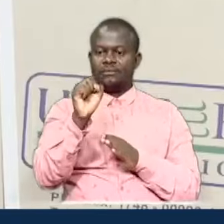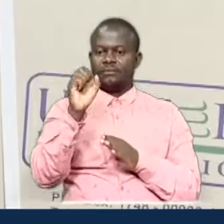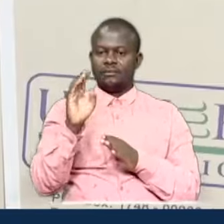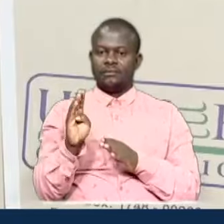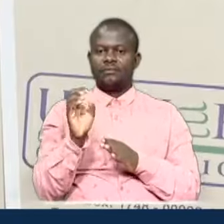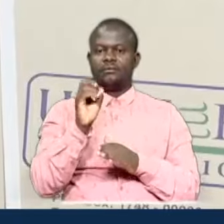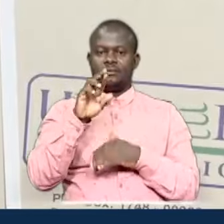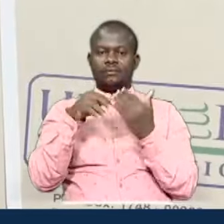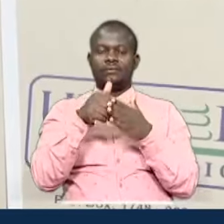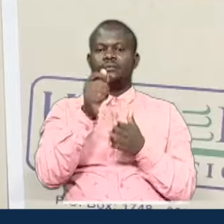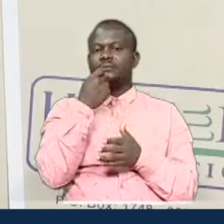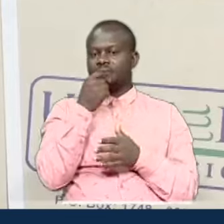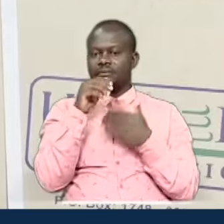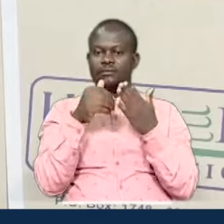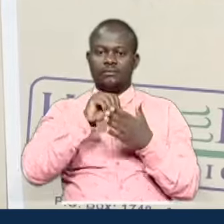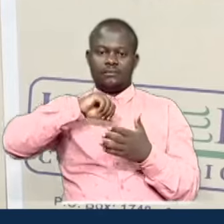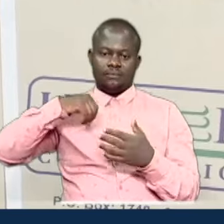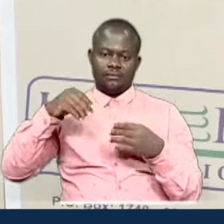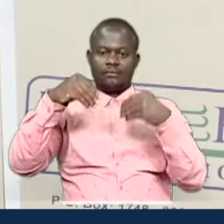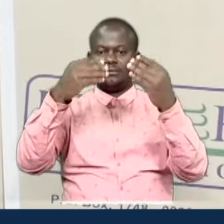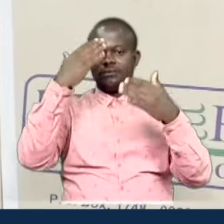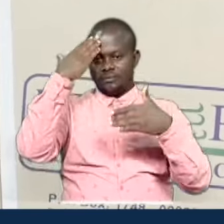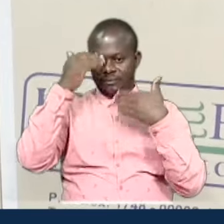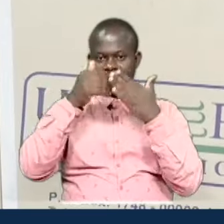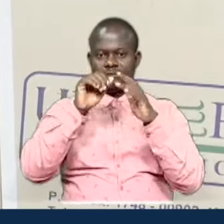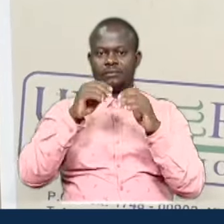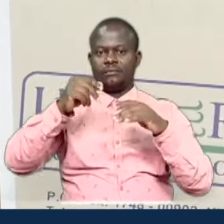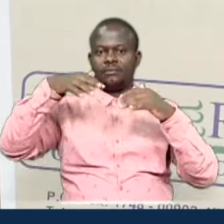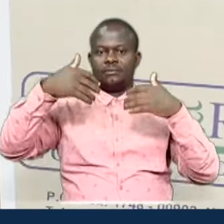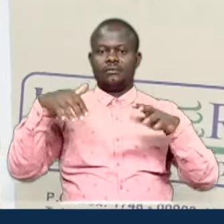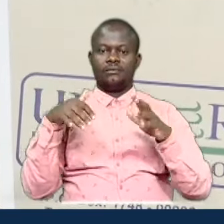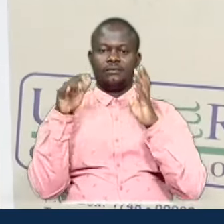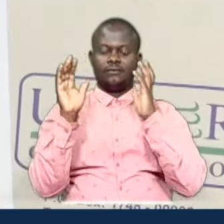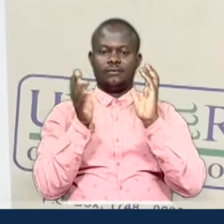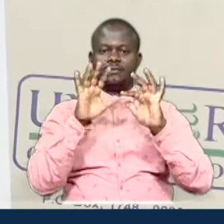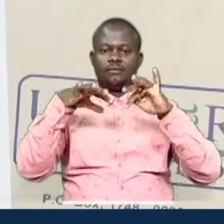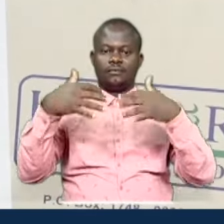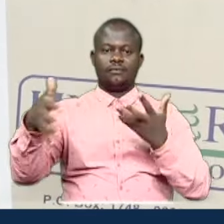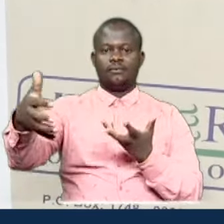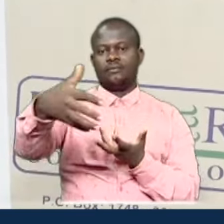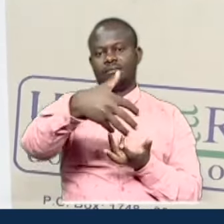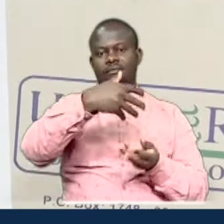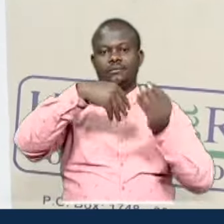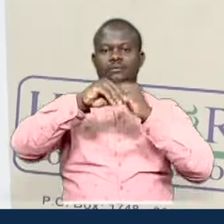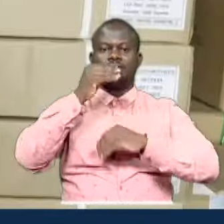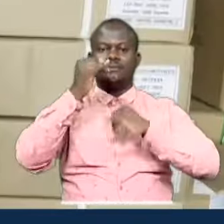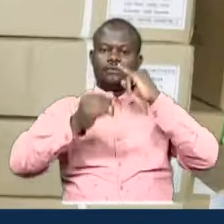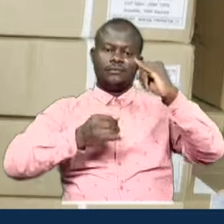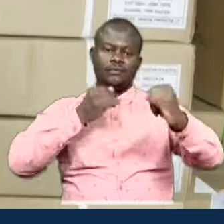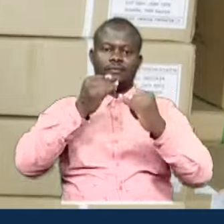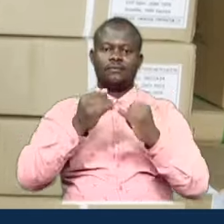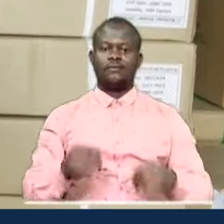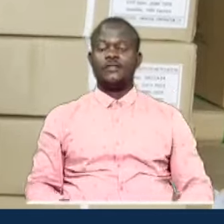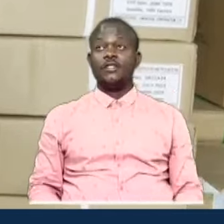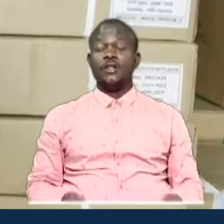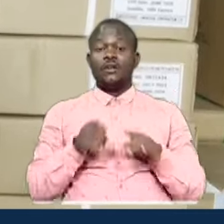cyangwa se uwo muti bakaba bawimana bitewe n'uko uhenze ugeranyije n'uko bawuranguye ku masoko mpuzamahanga. Uko ushobora gusanga